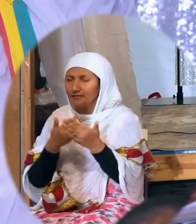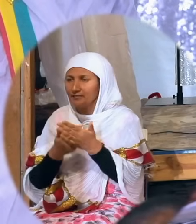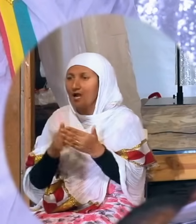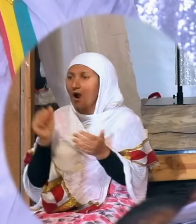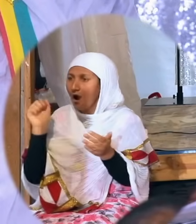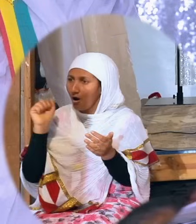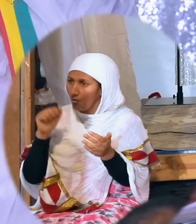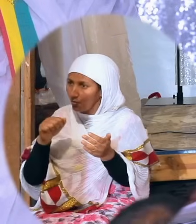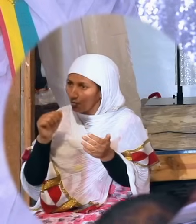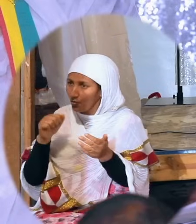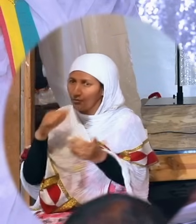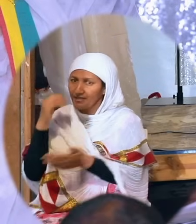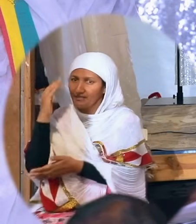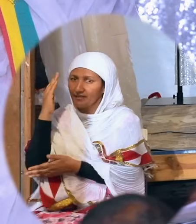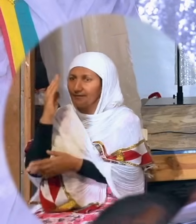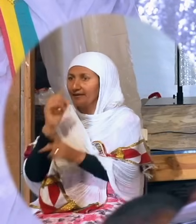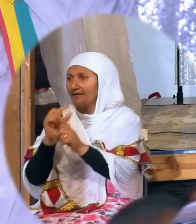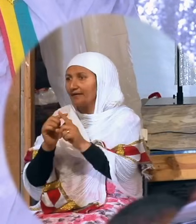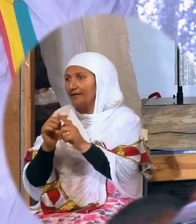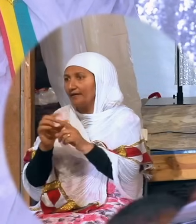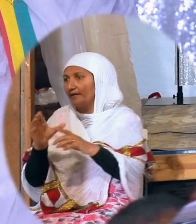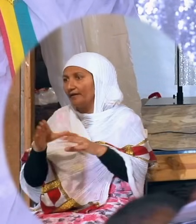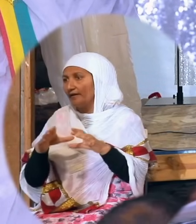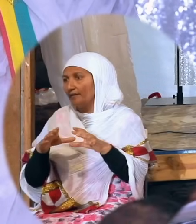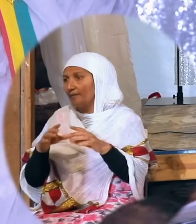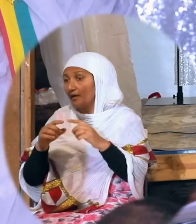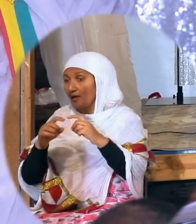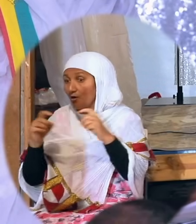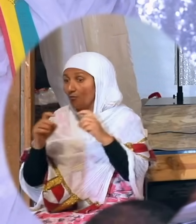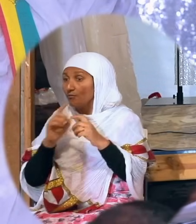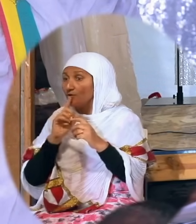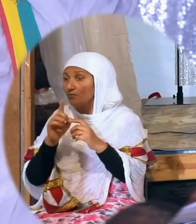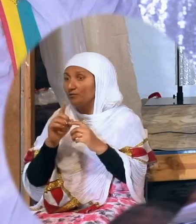አሁን የእግዚአብሔርን ቃል እና ፈቃድ መቃወም ነው።